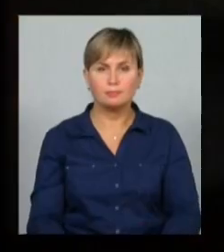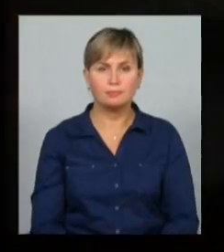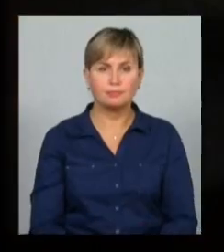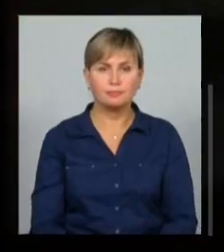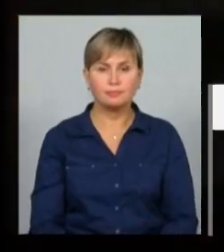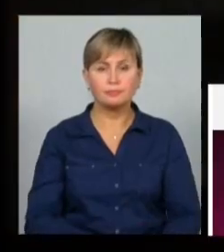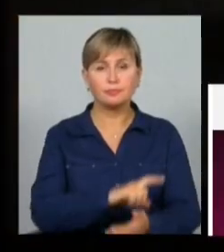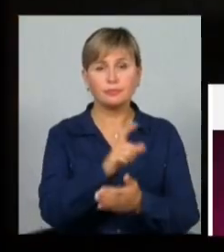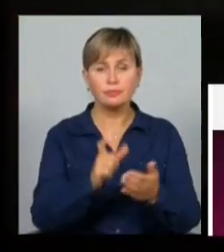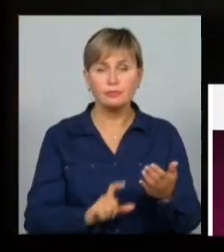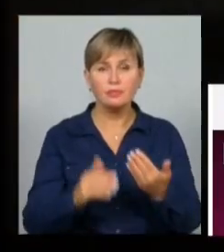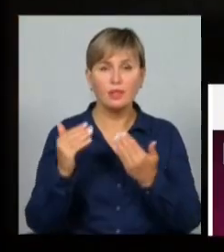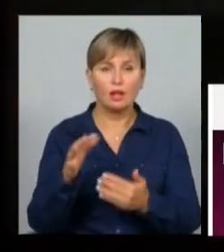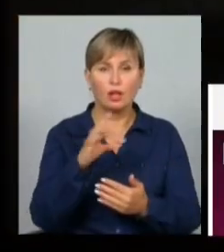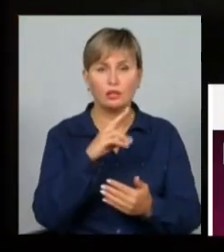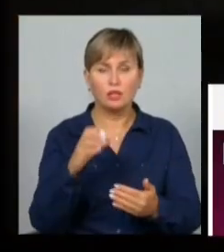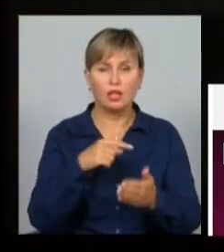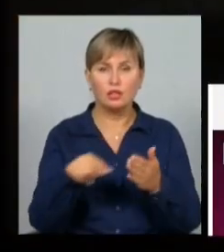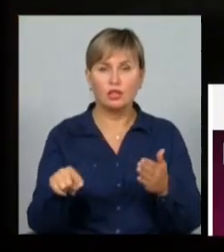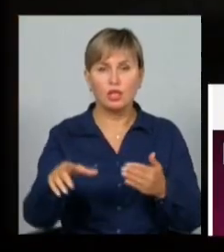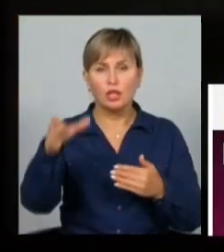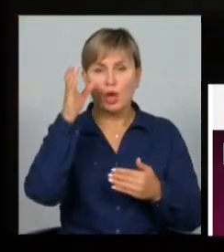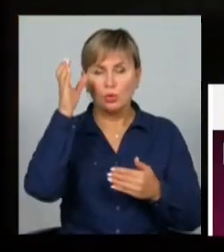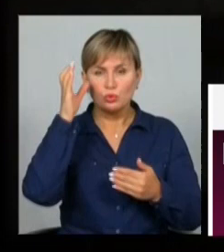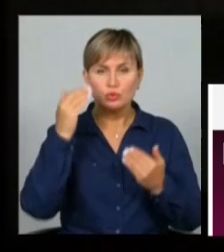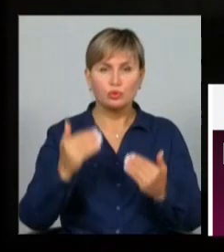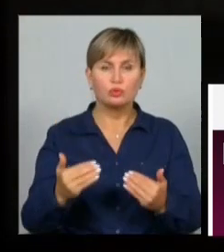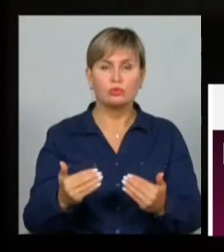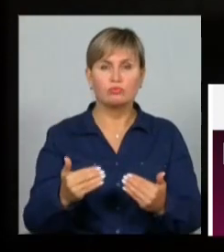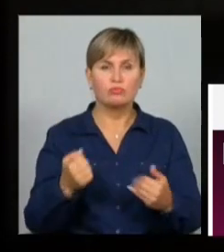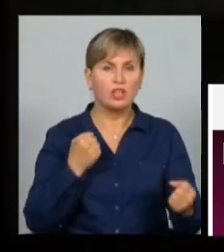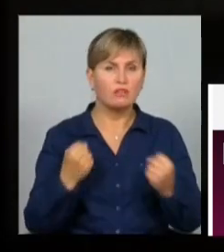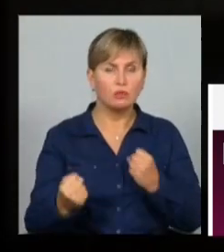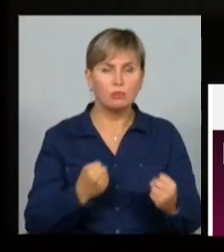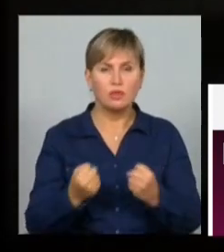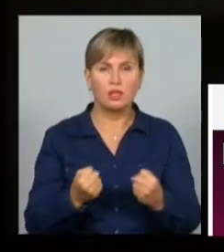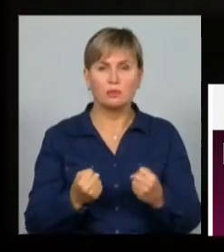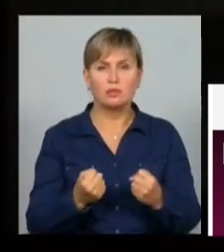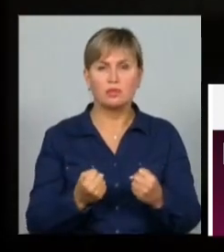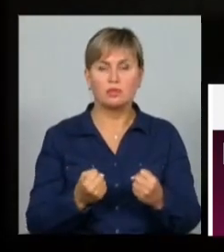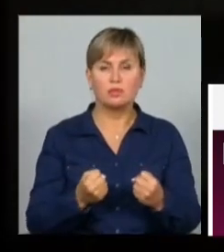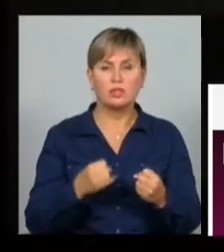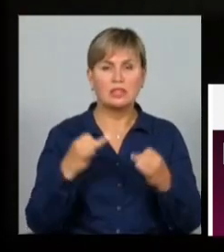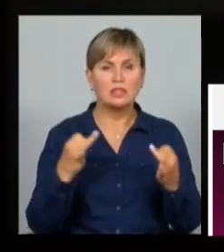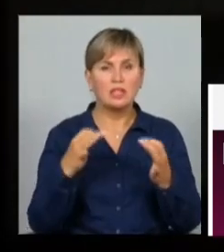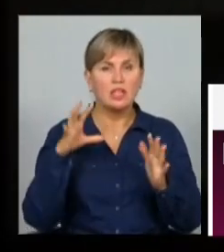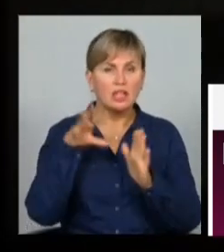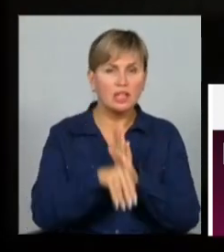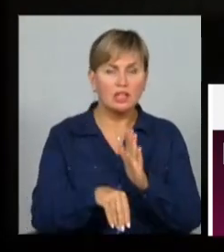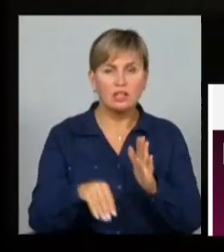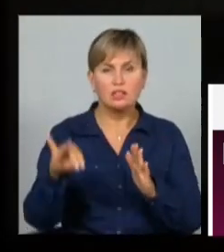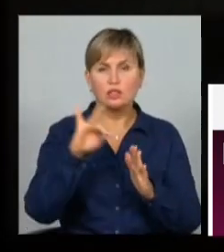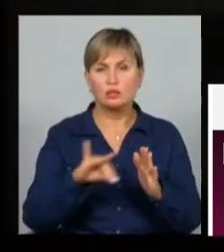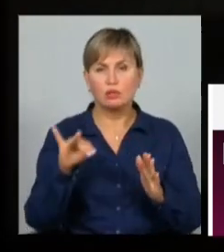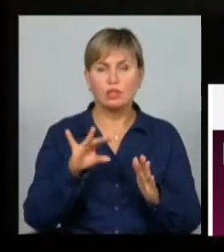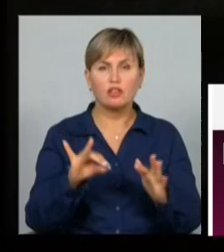Олжаса Сулейменова отличается именно научностью, именно фундаментальностью, капитальностью. И